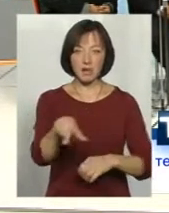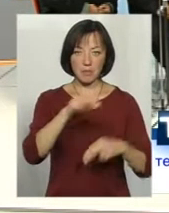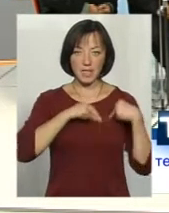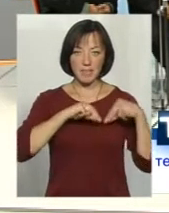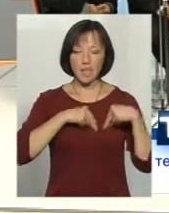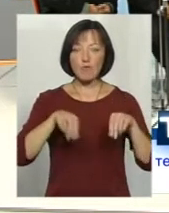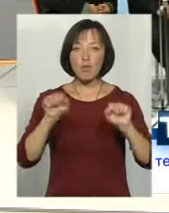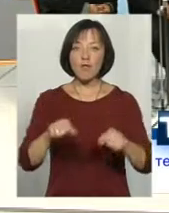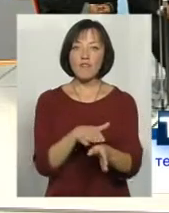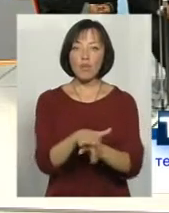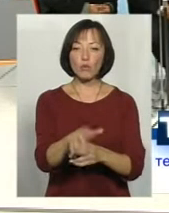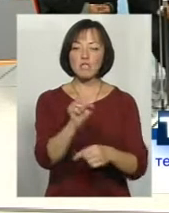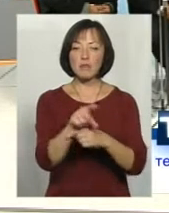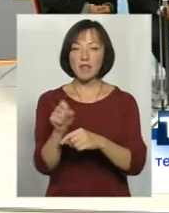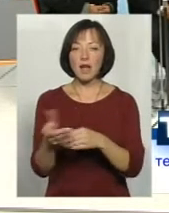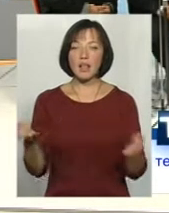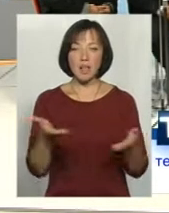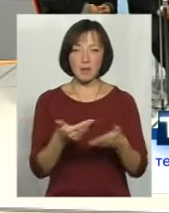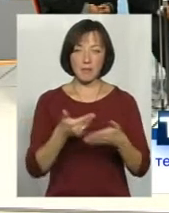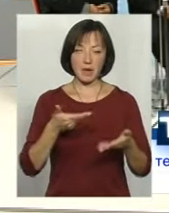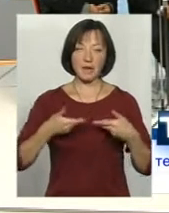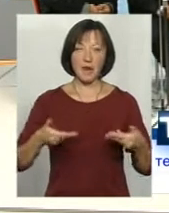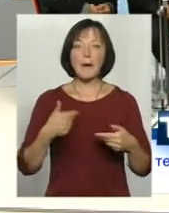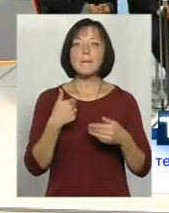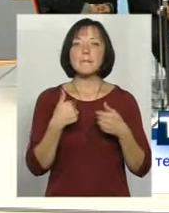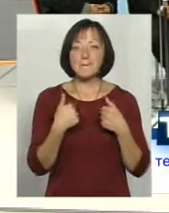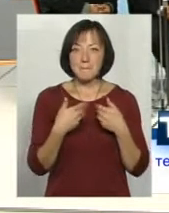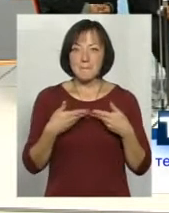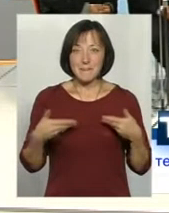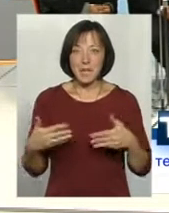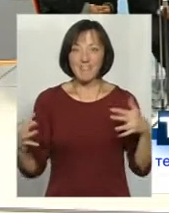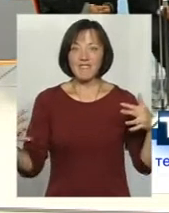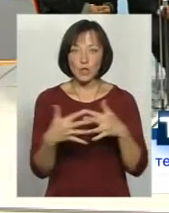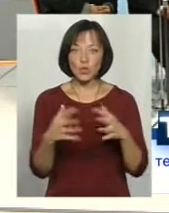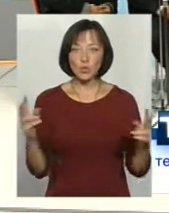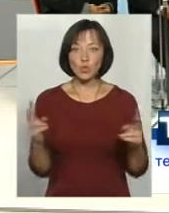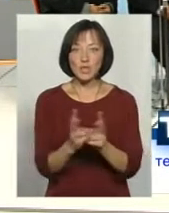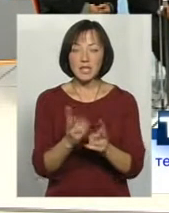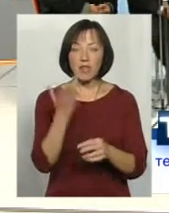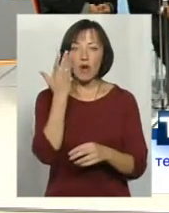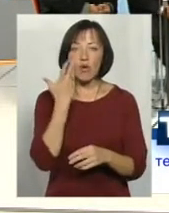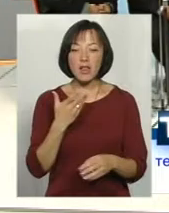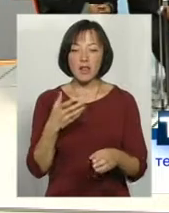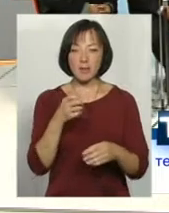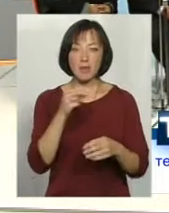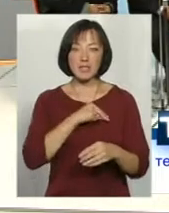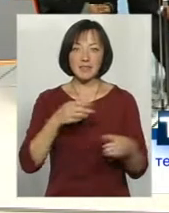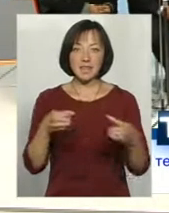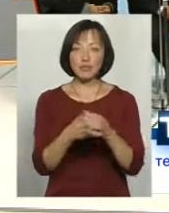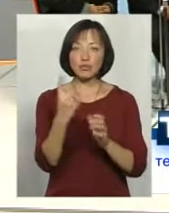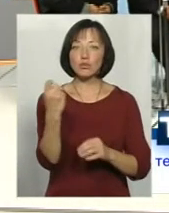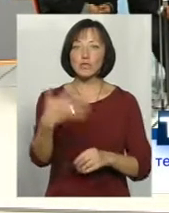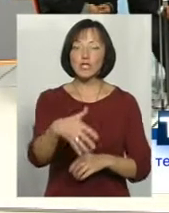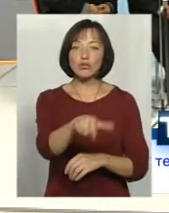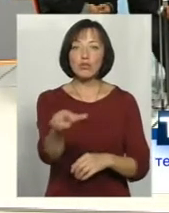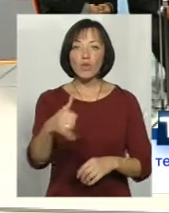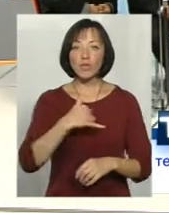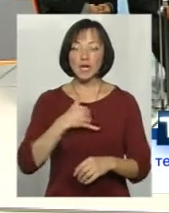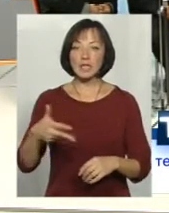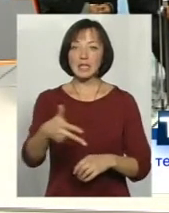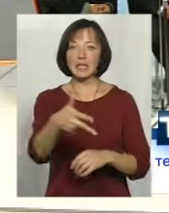ми могли виконувати ті завдання, які стояли. Ми війну зустріли. Коли в госпіталі в штаті було 150 чоловік, і в нас на